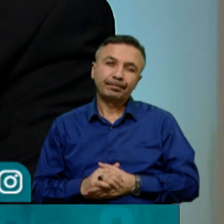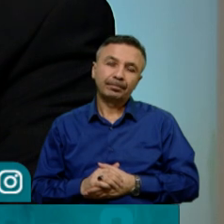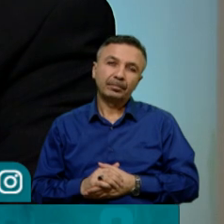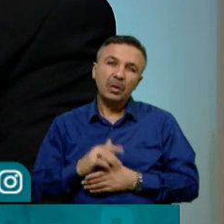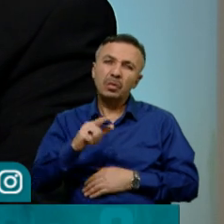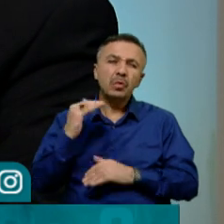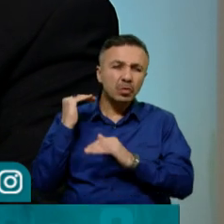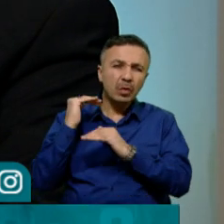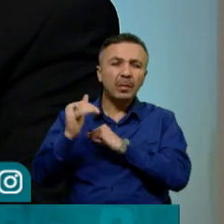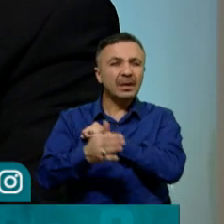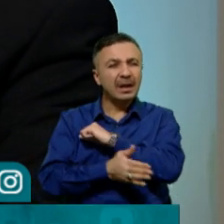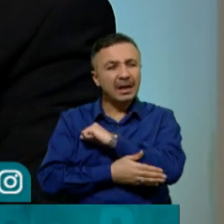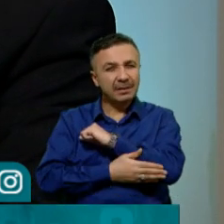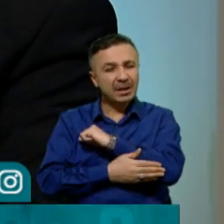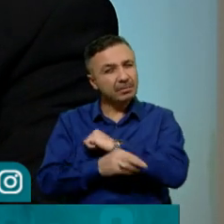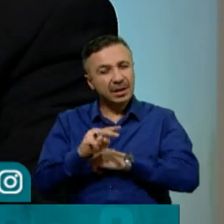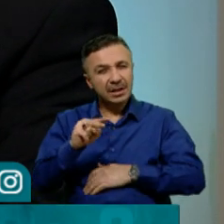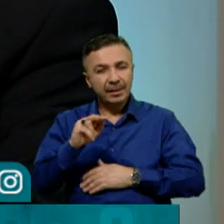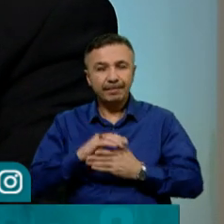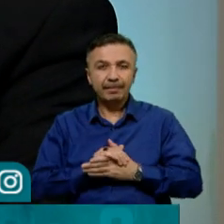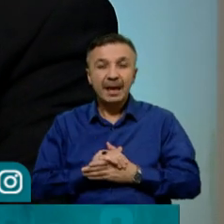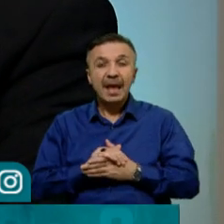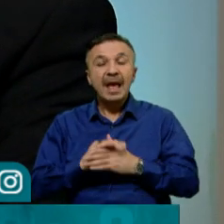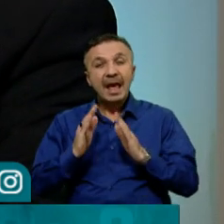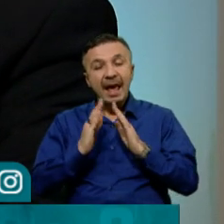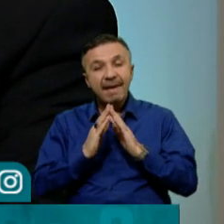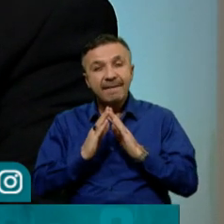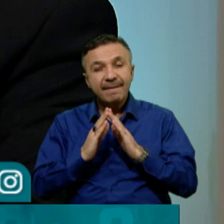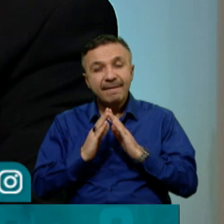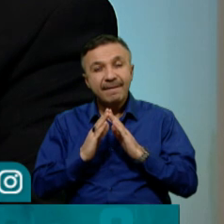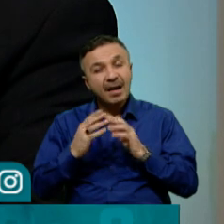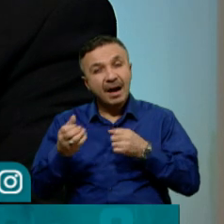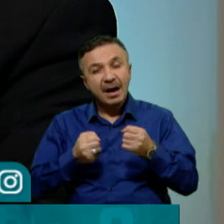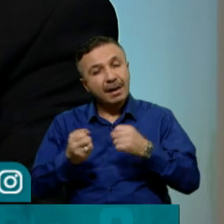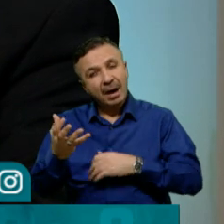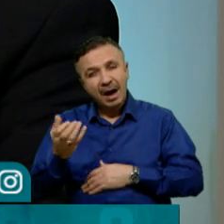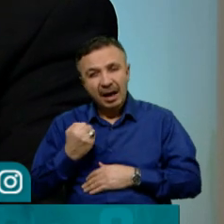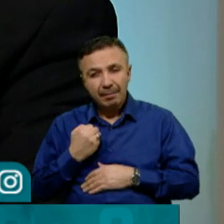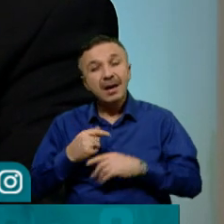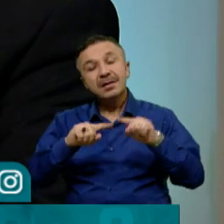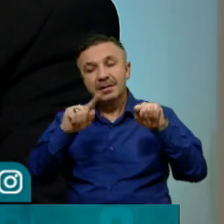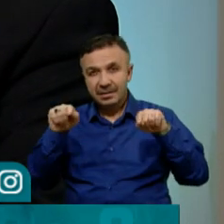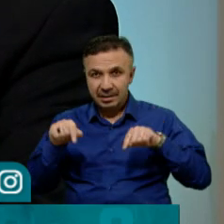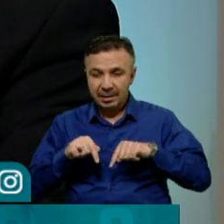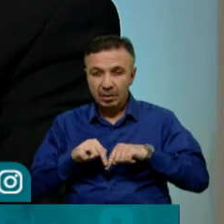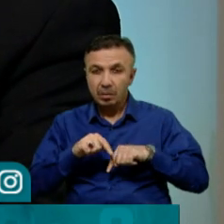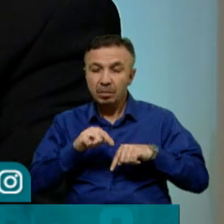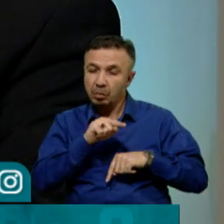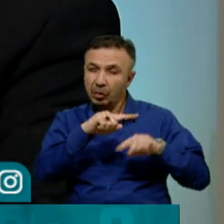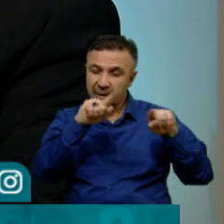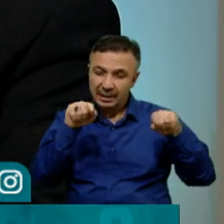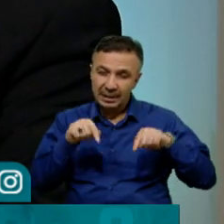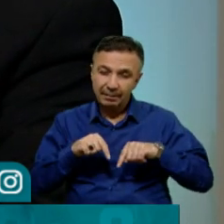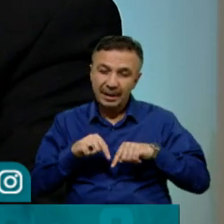toplumda yardımlaşma usulüyle ev araba alma sistemleri dediğimiz sistemler burada Bu sistemler